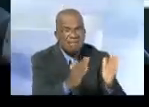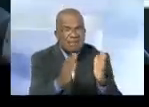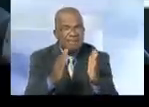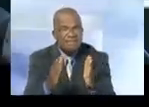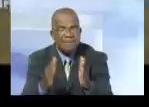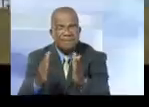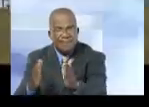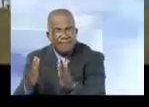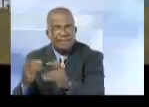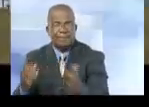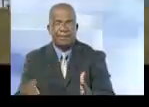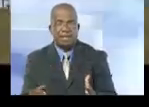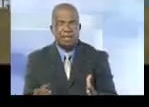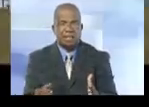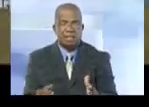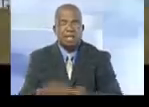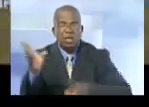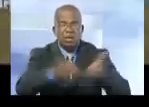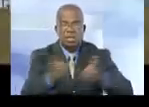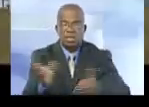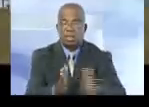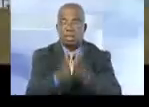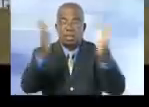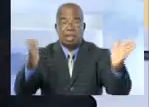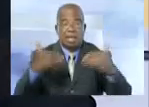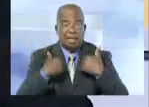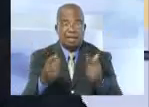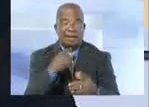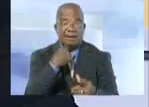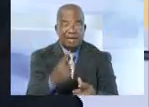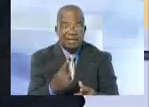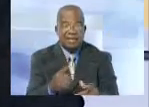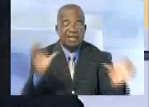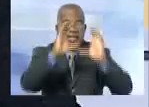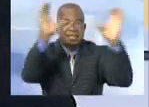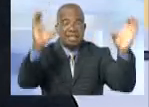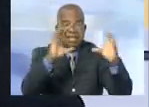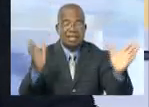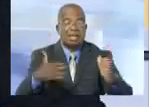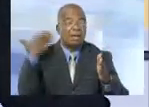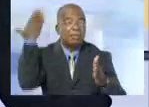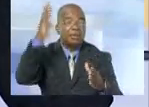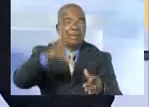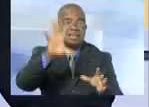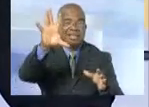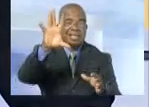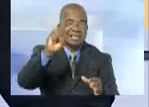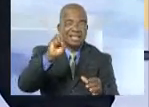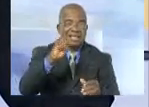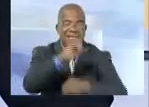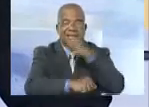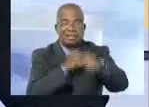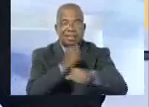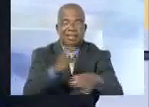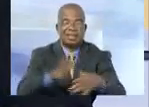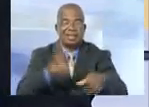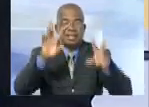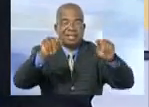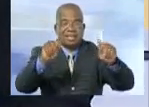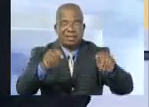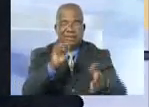aux attentes du public. Le directeur général a aussi annoncé la célébration prochaine du cinquantenaire de la RTI. Ce soir, le